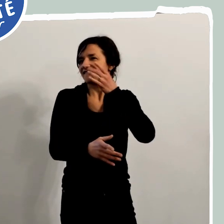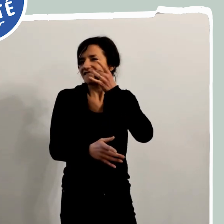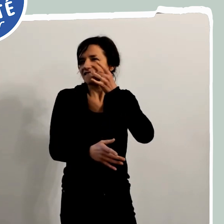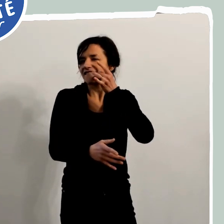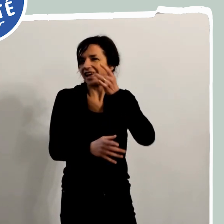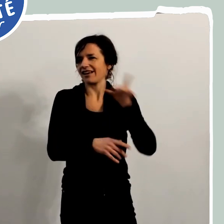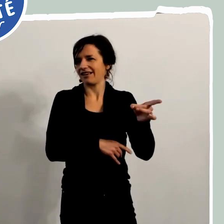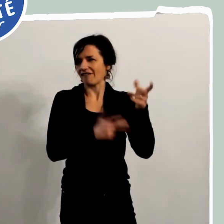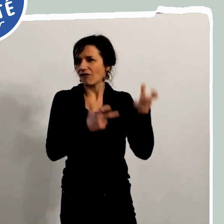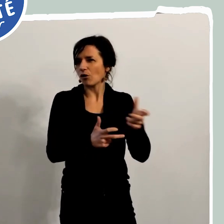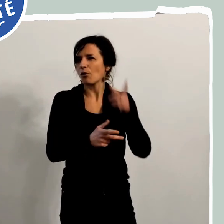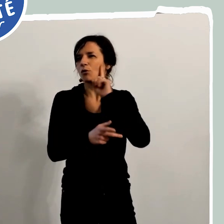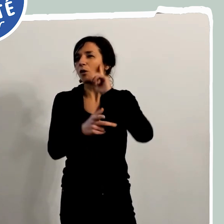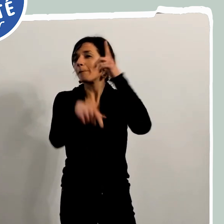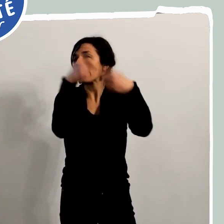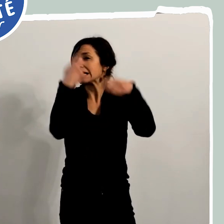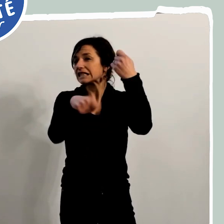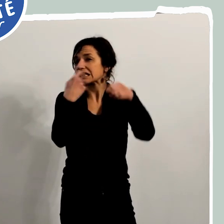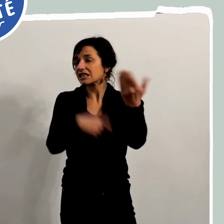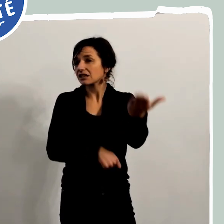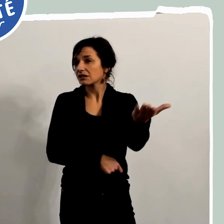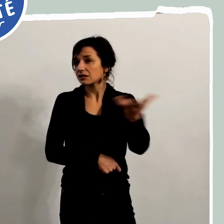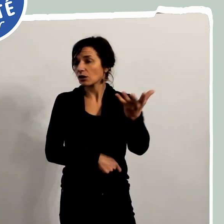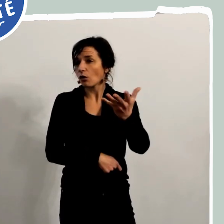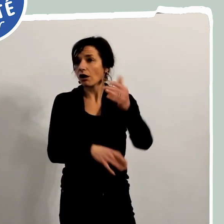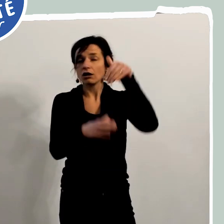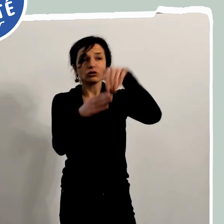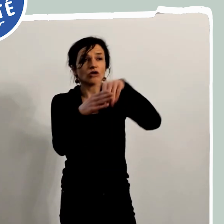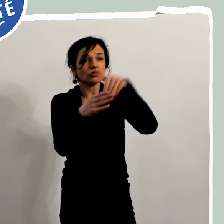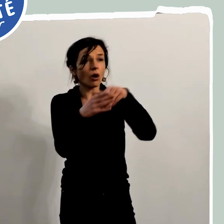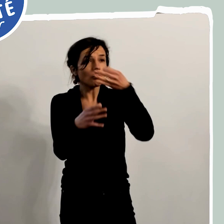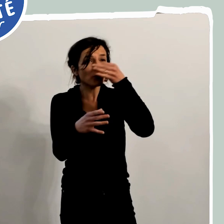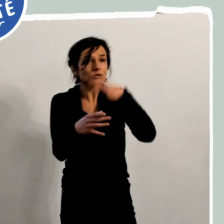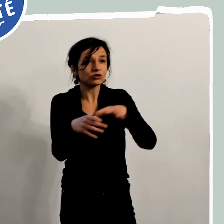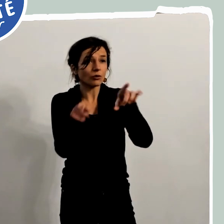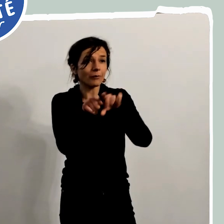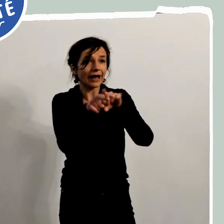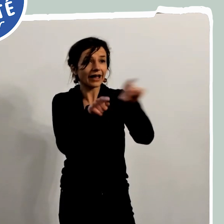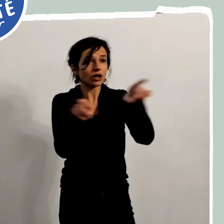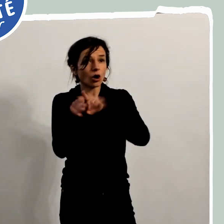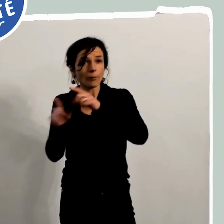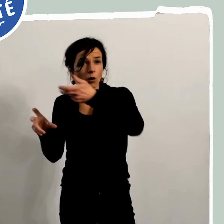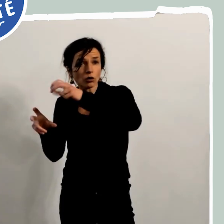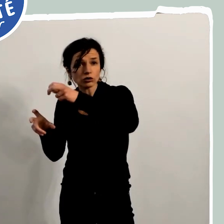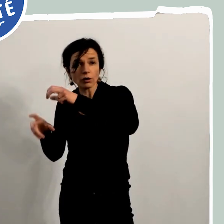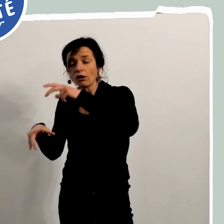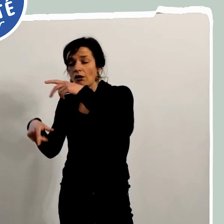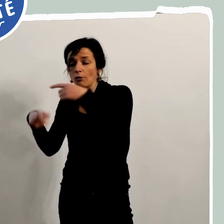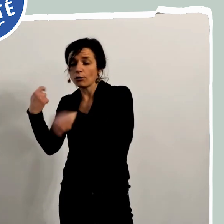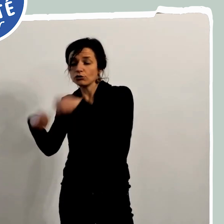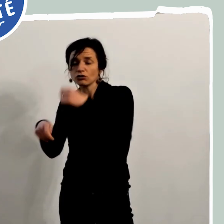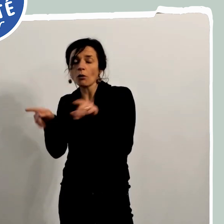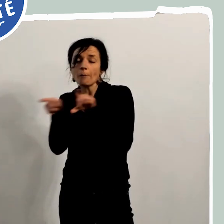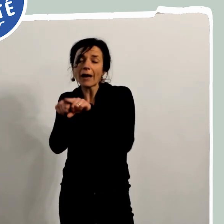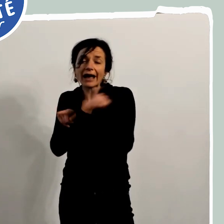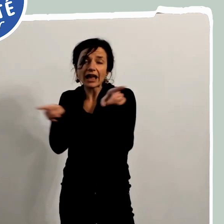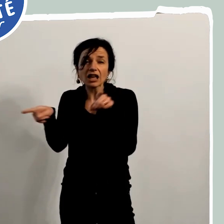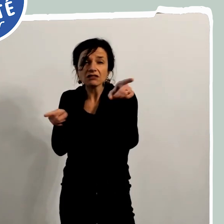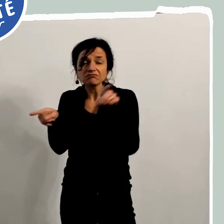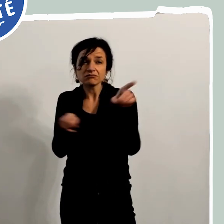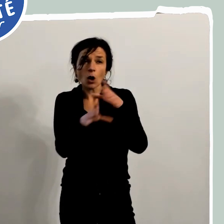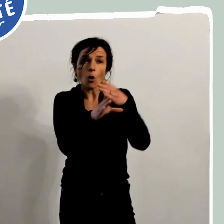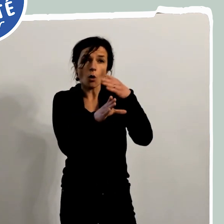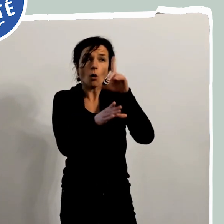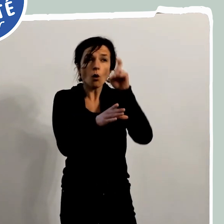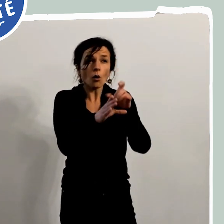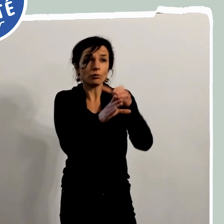Mais bouteille en plastique, il y a autant de polluants, pas forcément les mêmes que dans l'eau du robinet, mais il y a autant de polluants